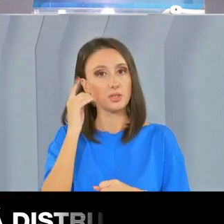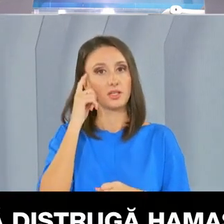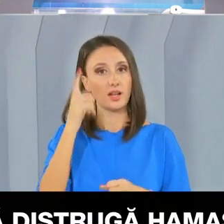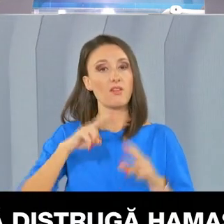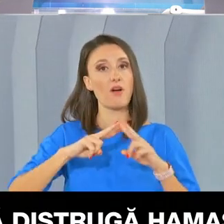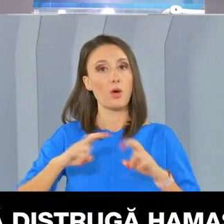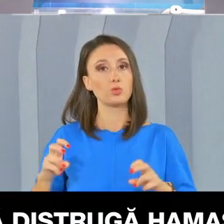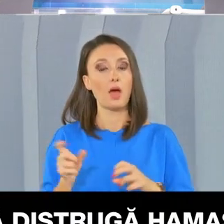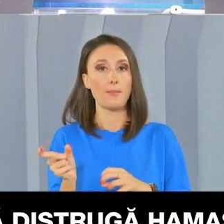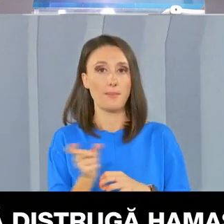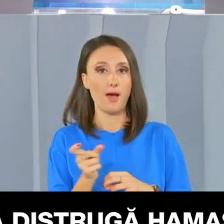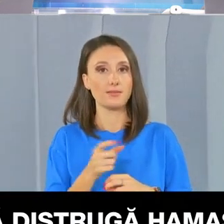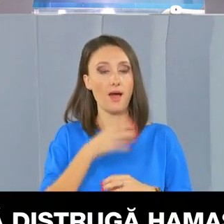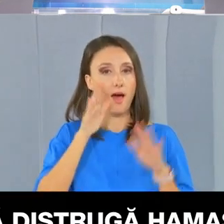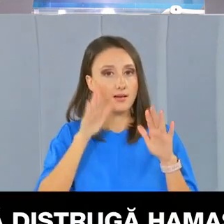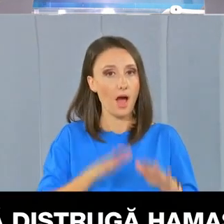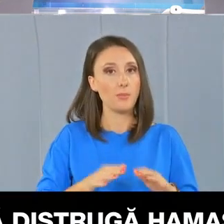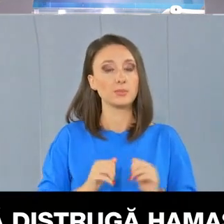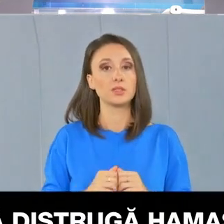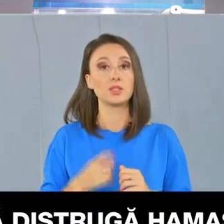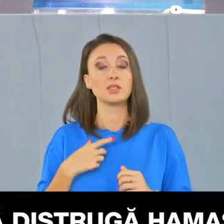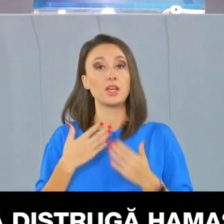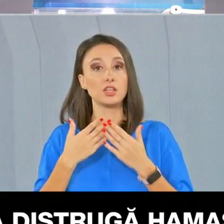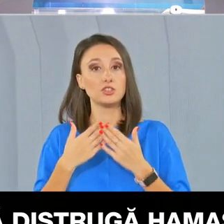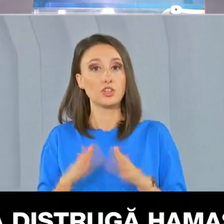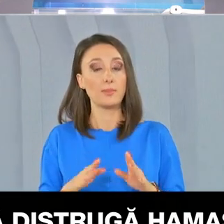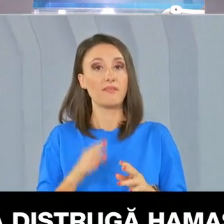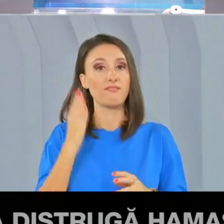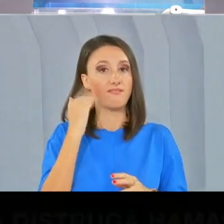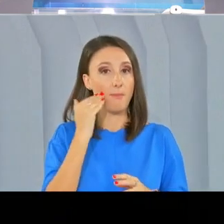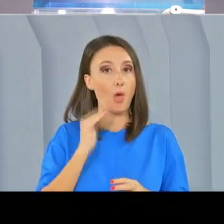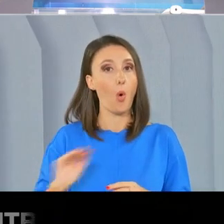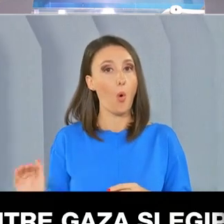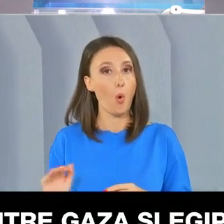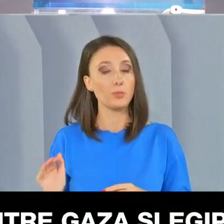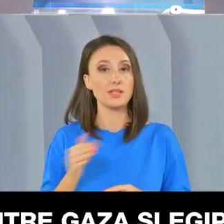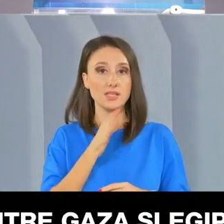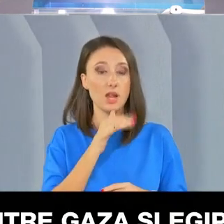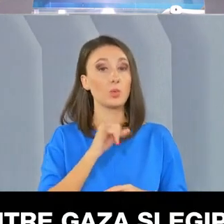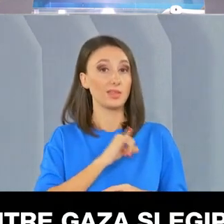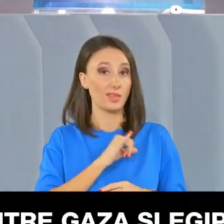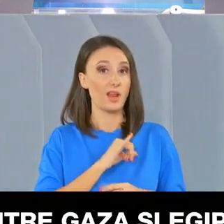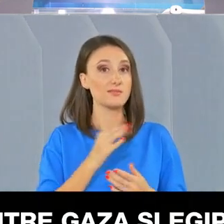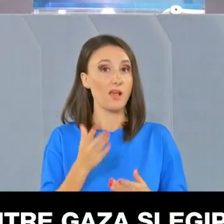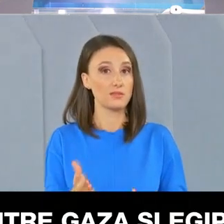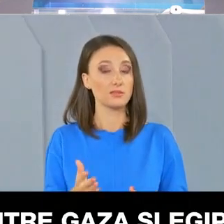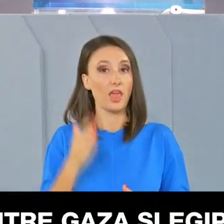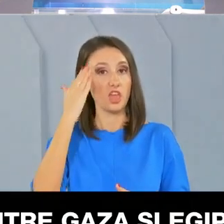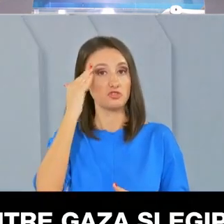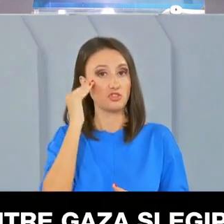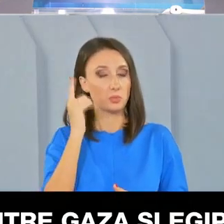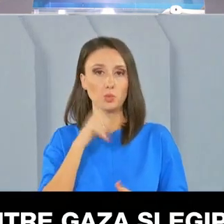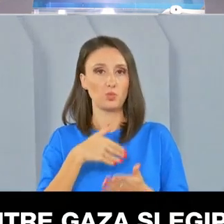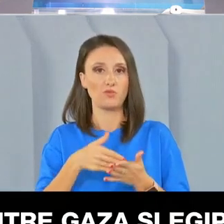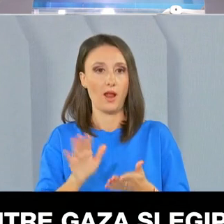căuta de către partea arabă să se dea drumul și la femei și copii. Și Israelul ar fi interesat, numai că Egiptul nu este